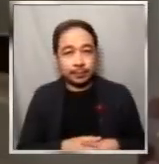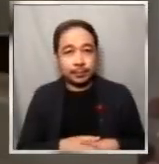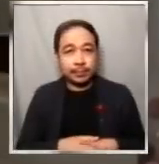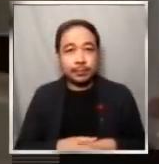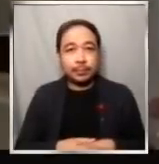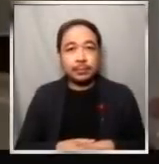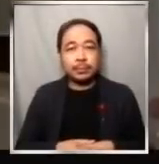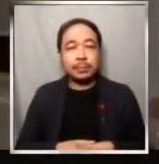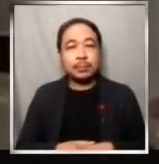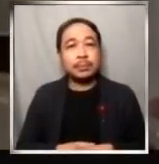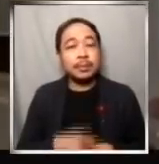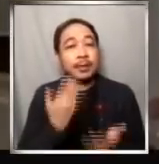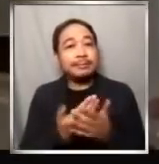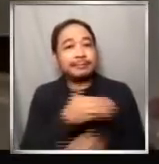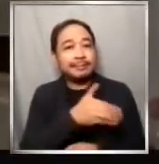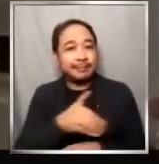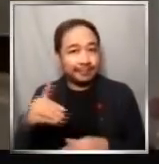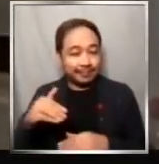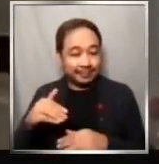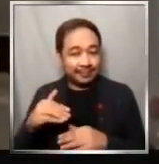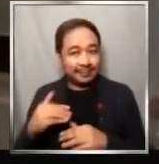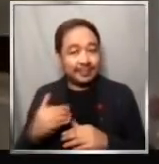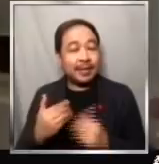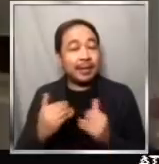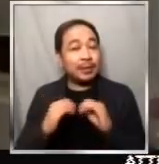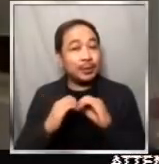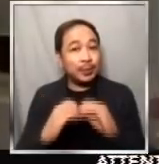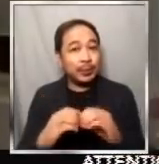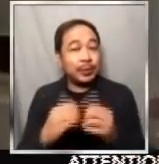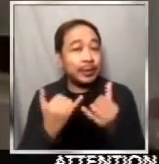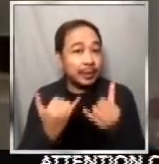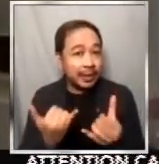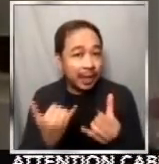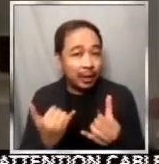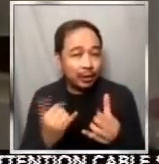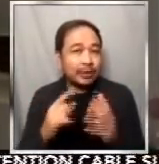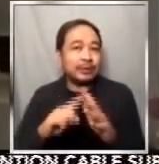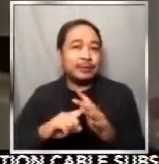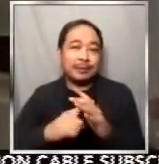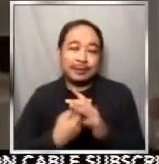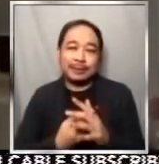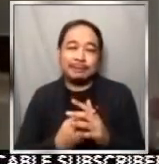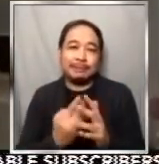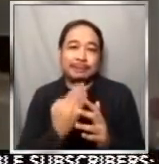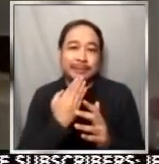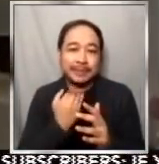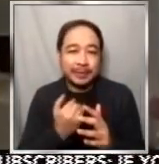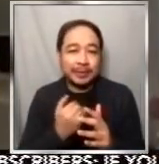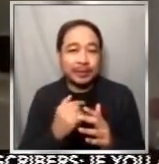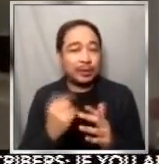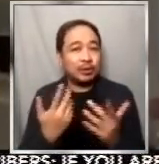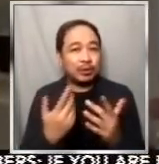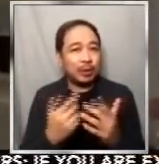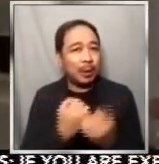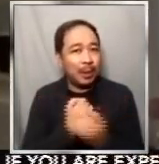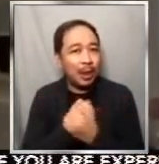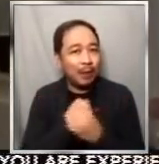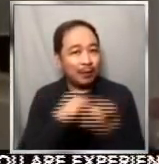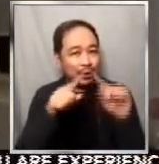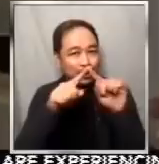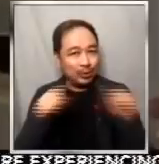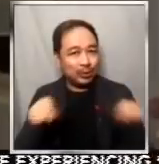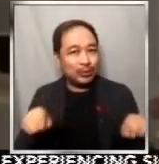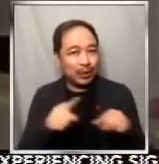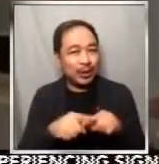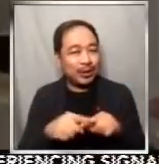Good evening mga kapuso! Nagsimula ng tumindi ang love triangle sa mga bida ng The Lost Recipe. Pero ang kilig na